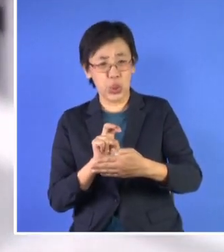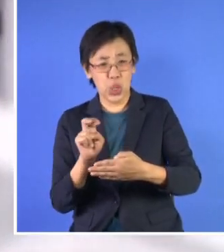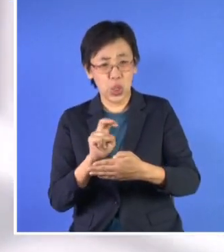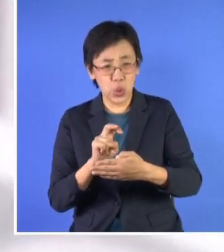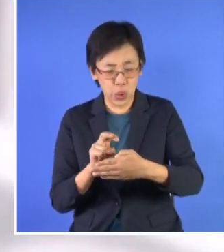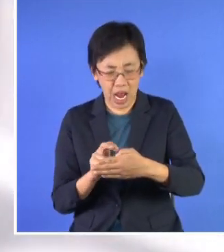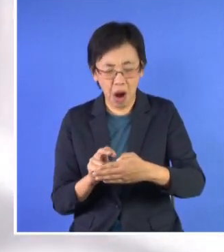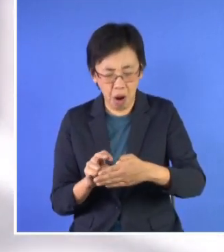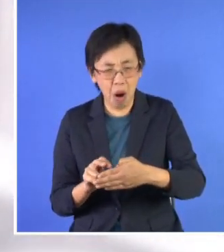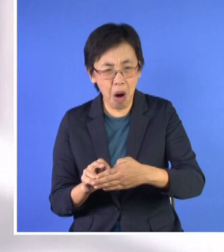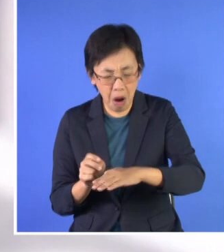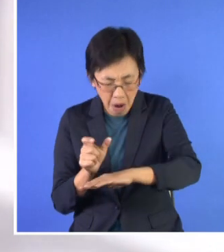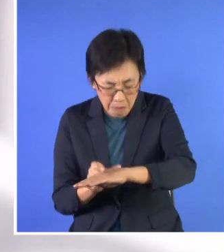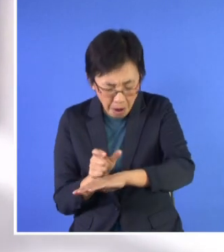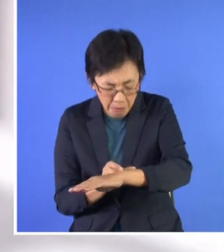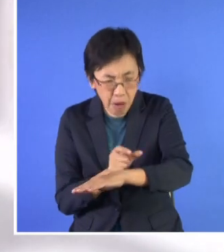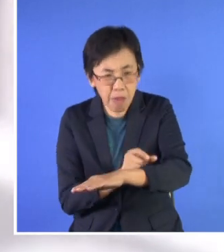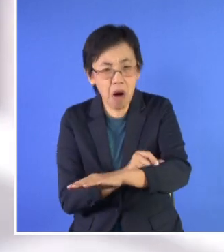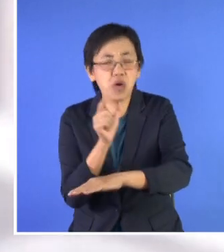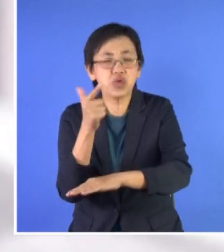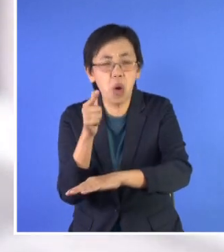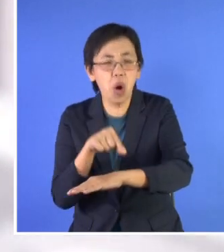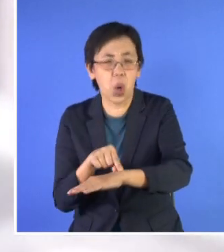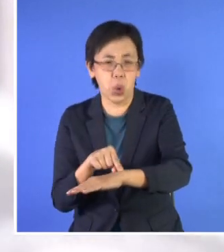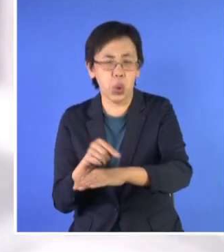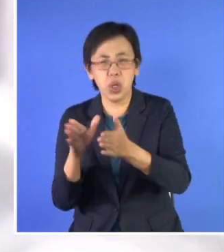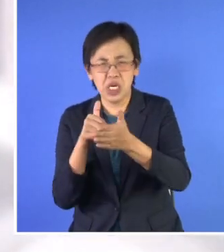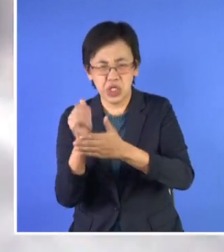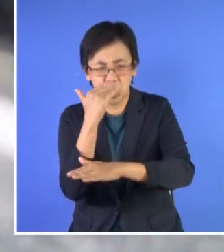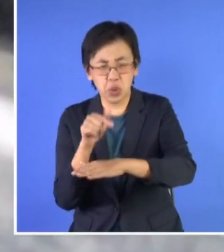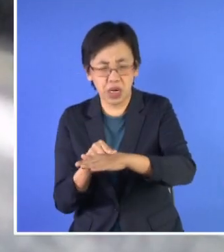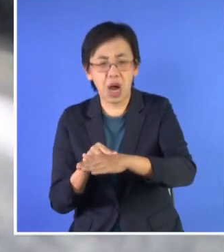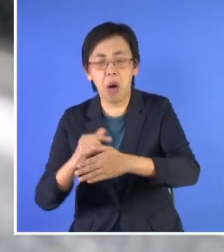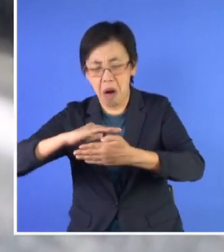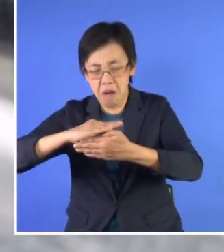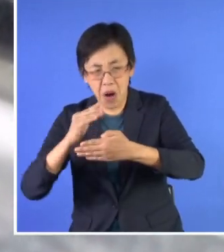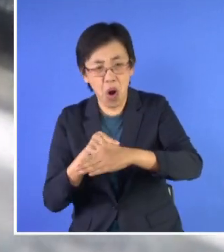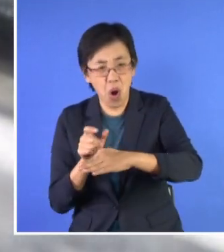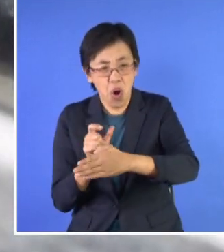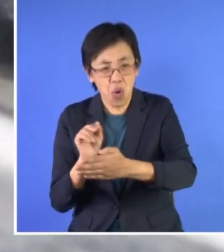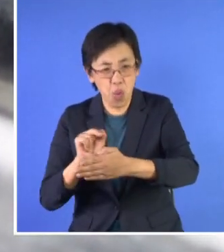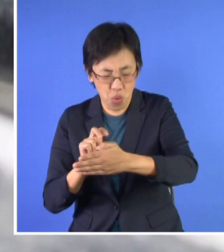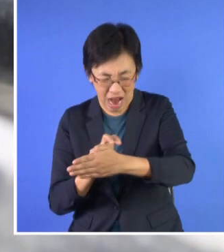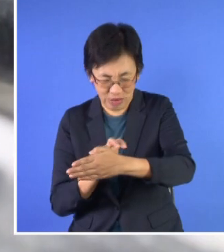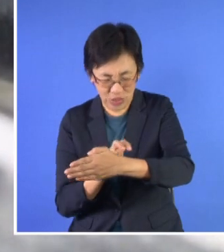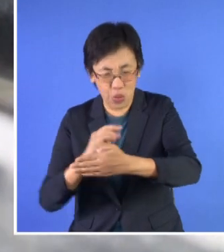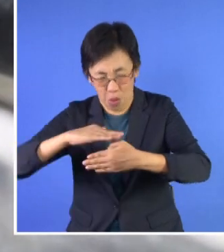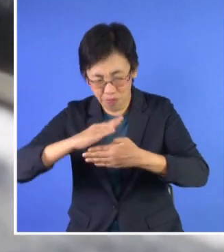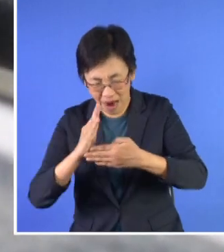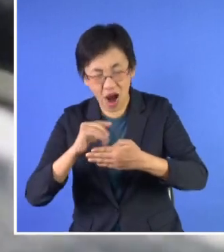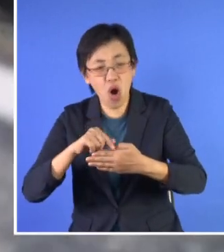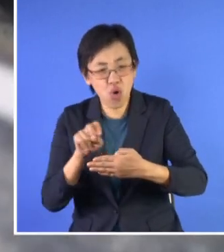องลักษณะมันก็จะเป็นเนี่ยค่ะสีมันสีสวยนะ น ่ ากลัวนะเนี่ย งูปล้องทองซุกอยู่ใต้เบาะรถจักรยานยนต์